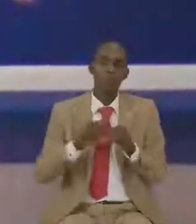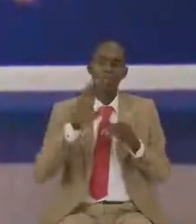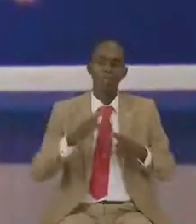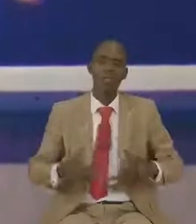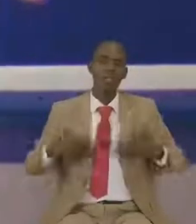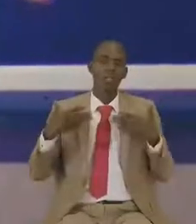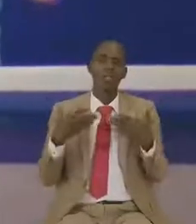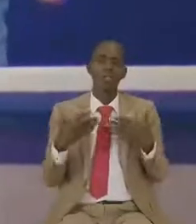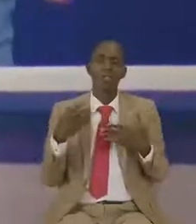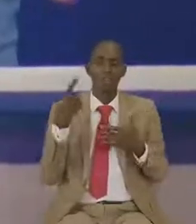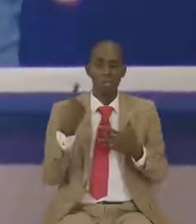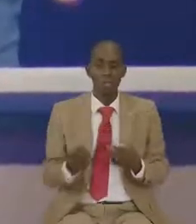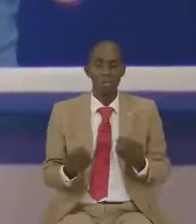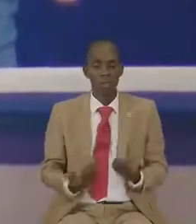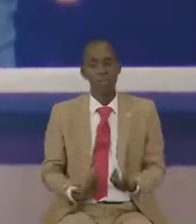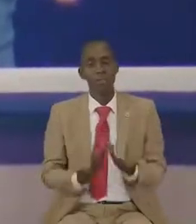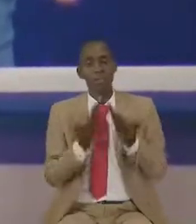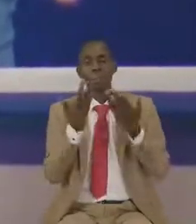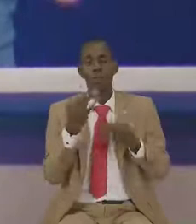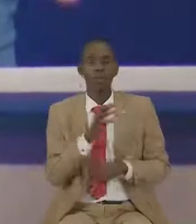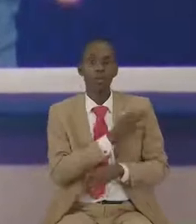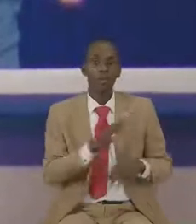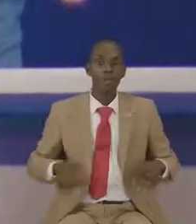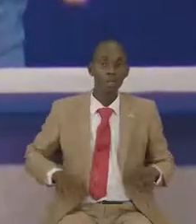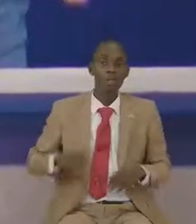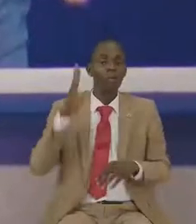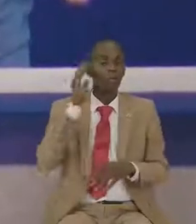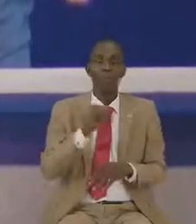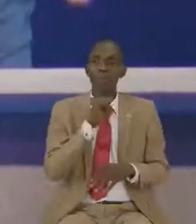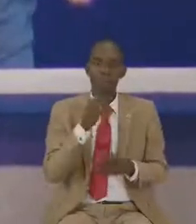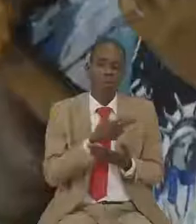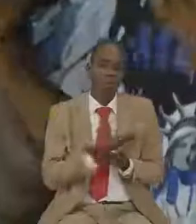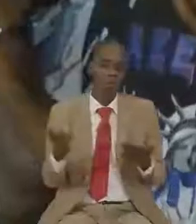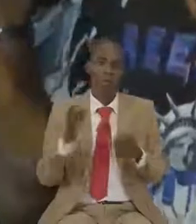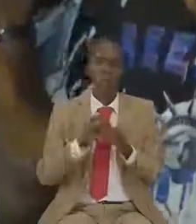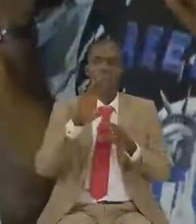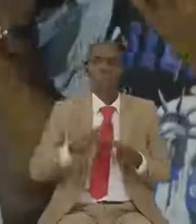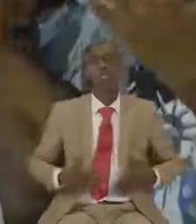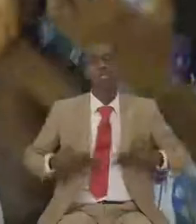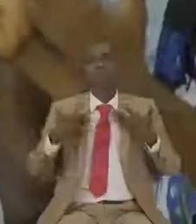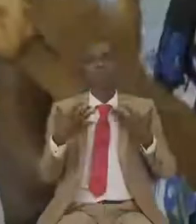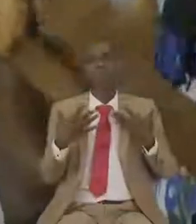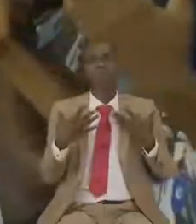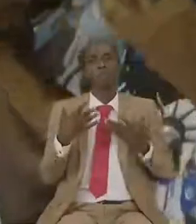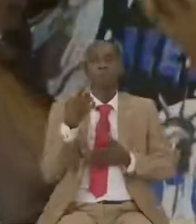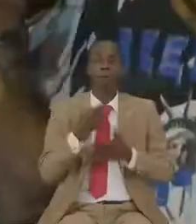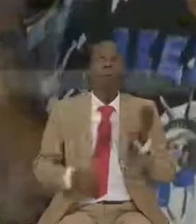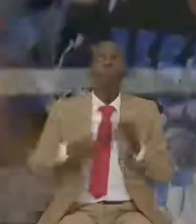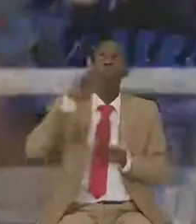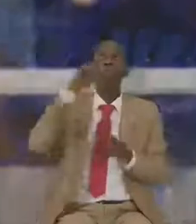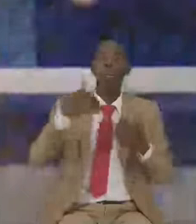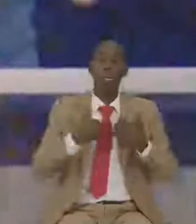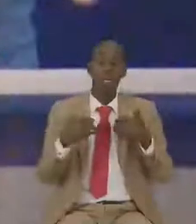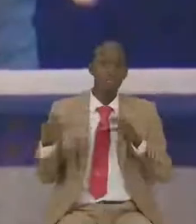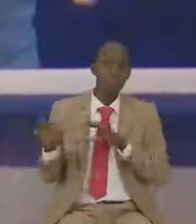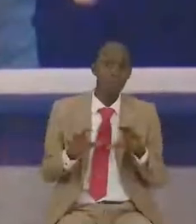Le calvaire n'échouera pas dans ta vie. Le sacrifice de Christ ne fera pas défaut dans ta